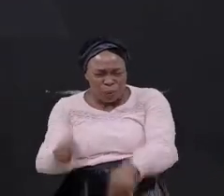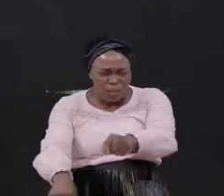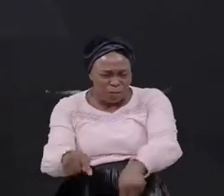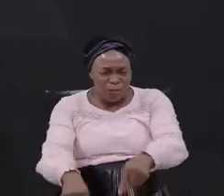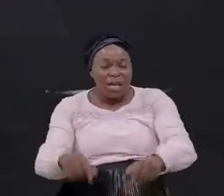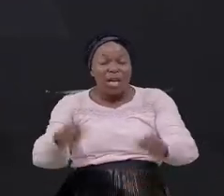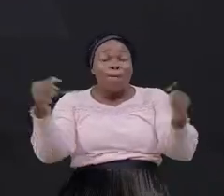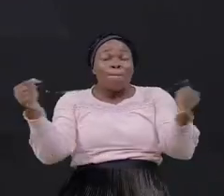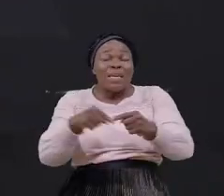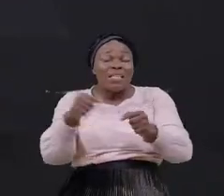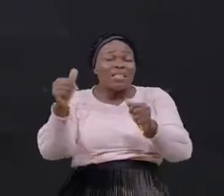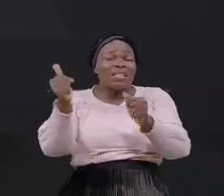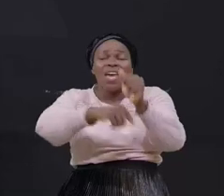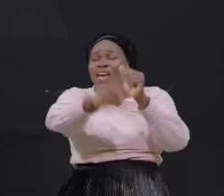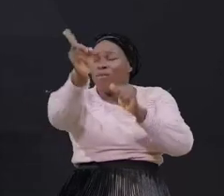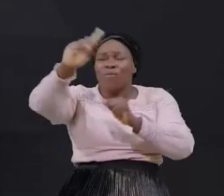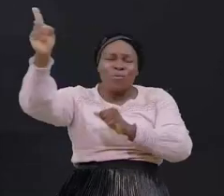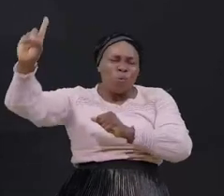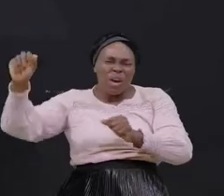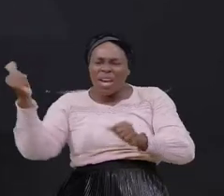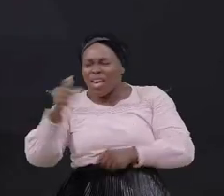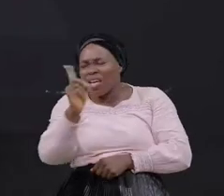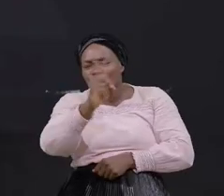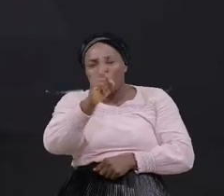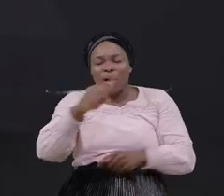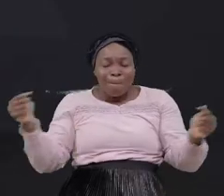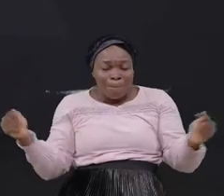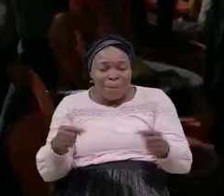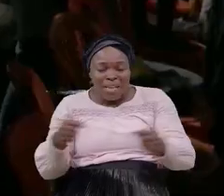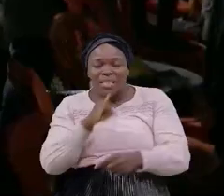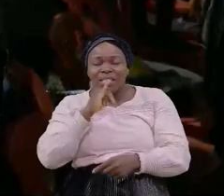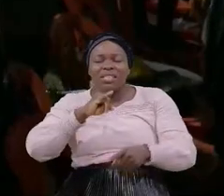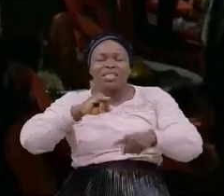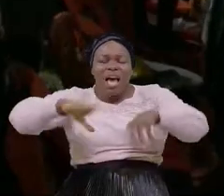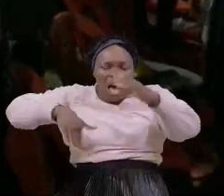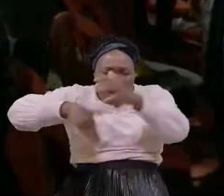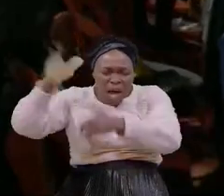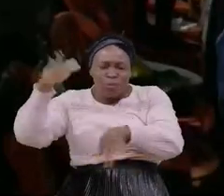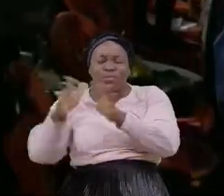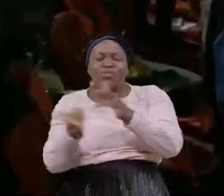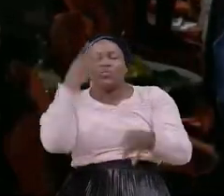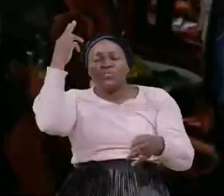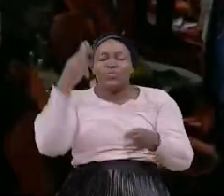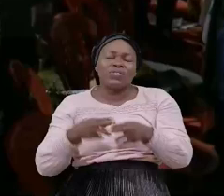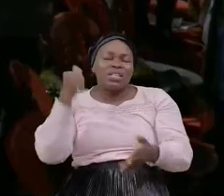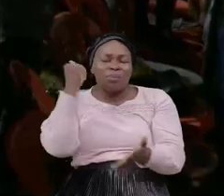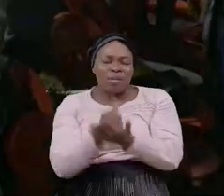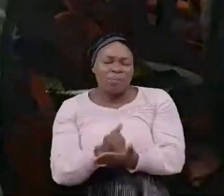douleurs aux chevilles, partout, les douleurs, sortez de là au nom de Jésus-Christ.